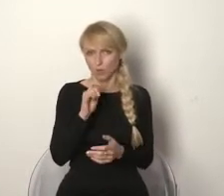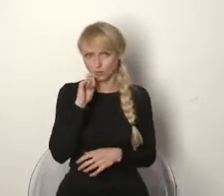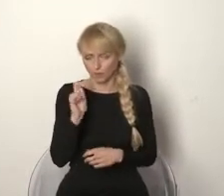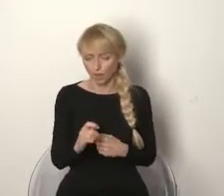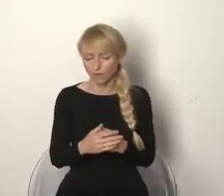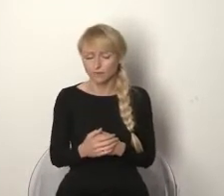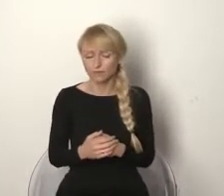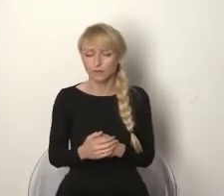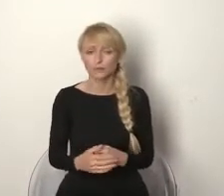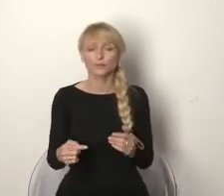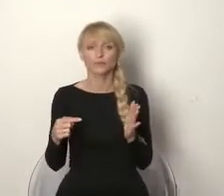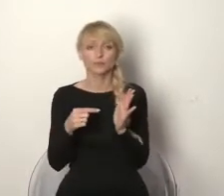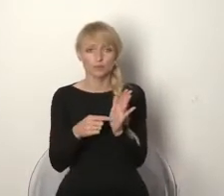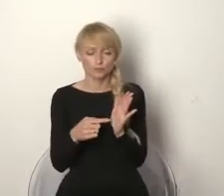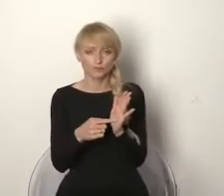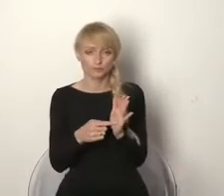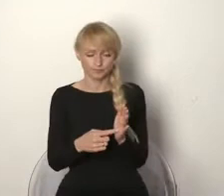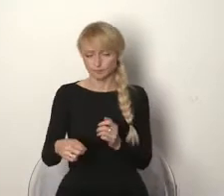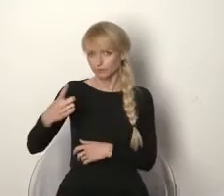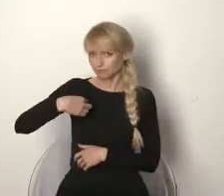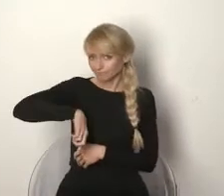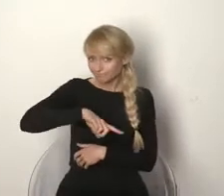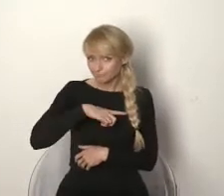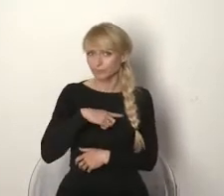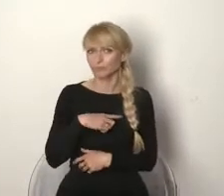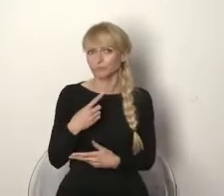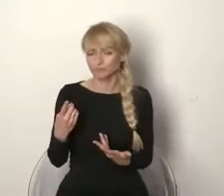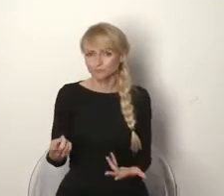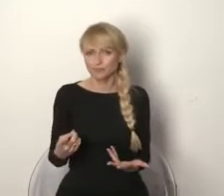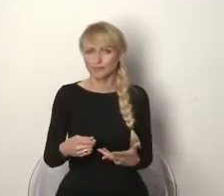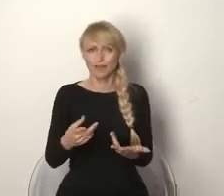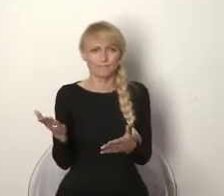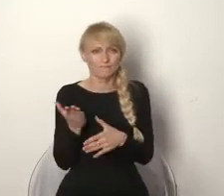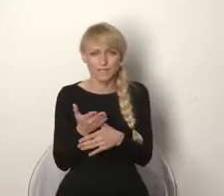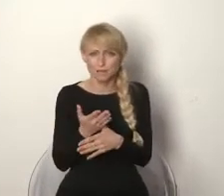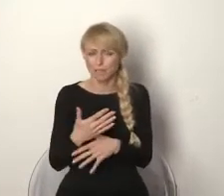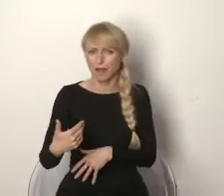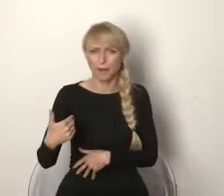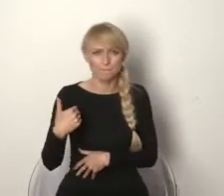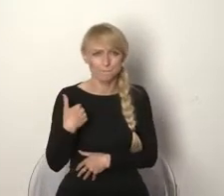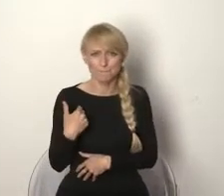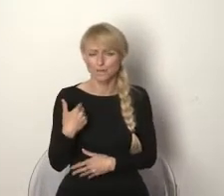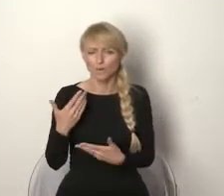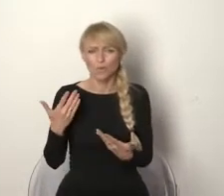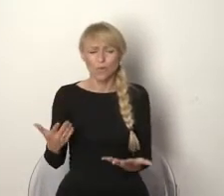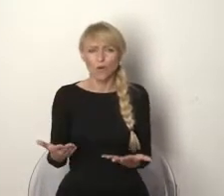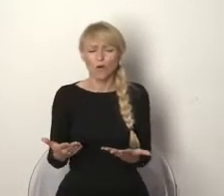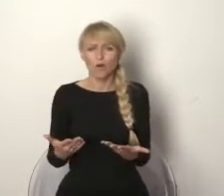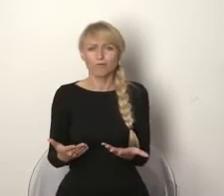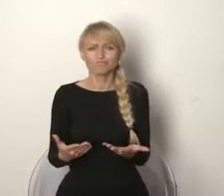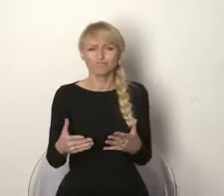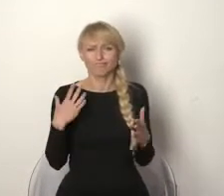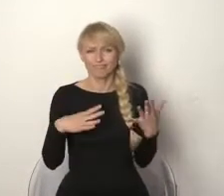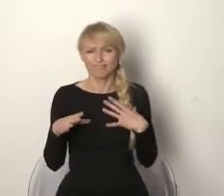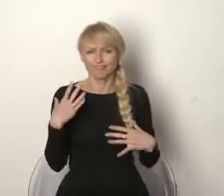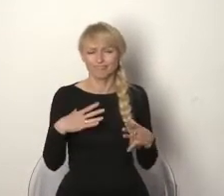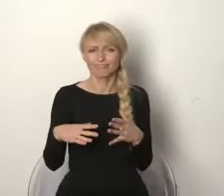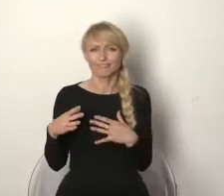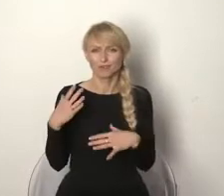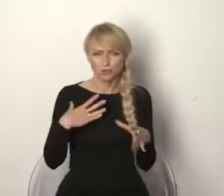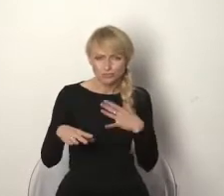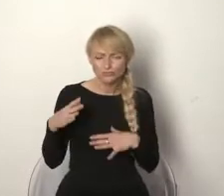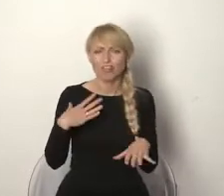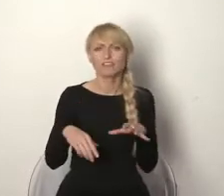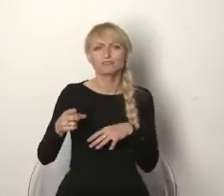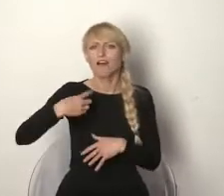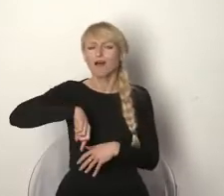nasza odnoga, no ale wiadomym jest, że jako firma odzieżowa otrzymywaliśmy każdego dnia mnóstwo próśb o wsparcie w formie